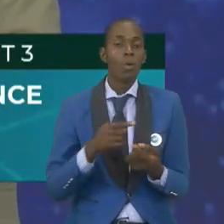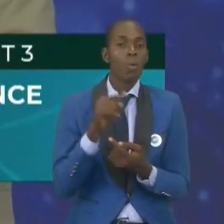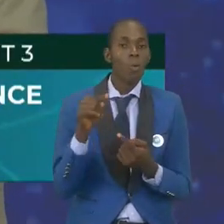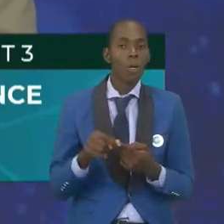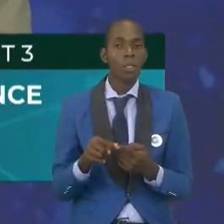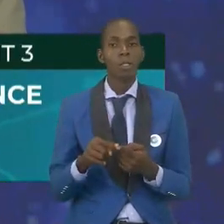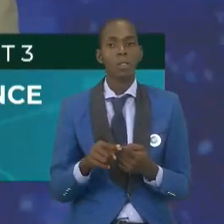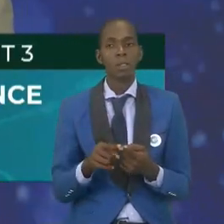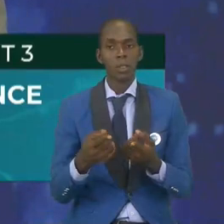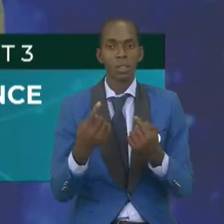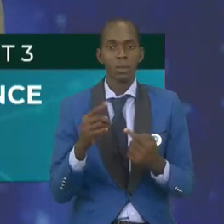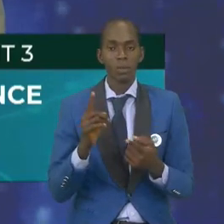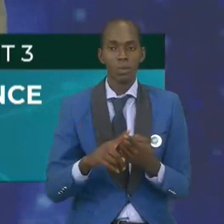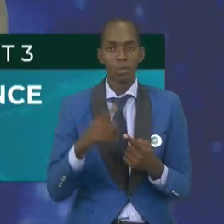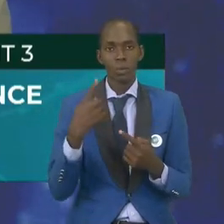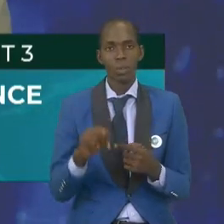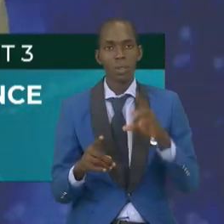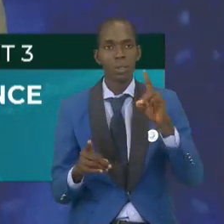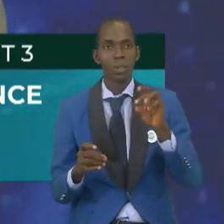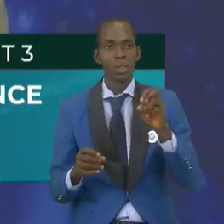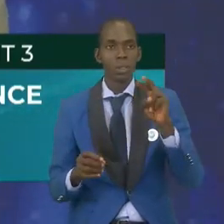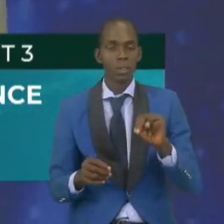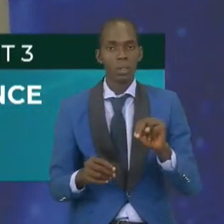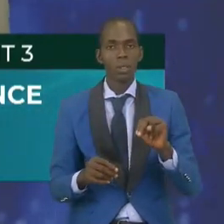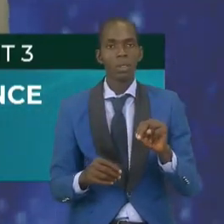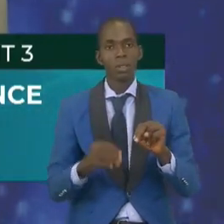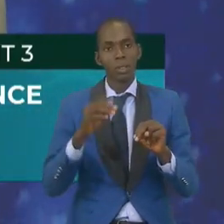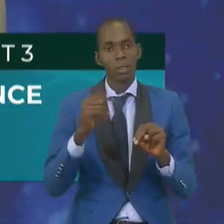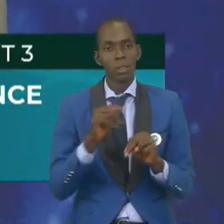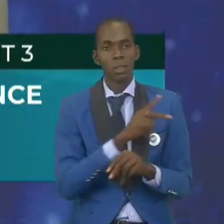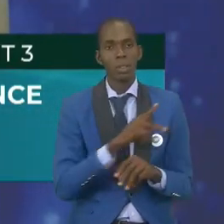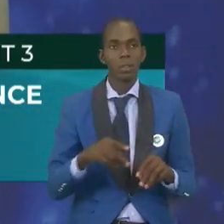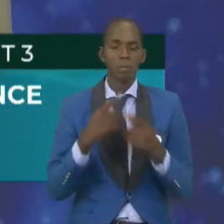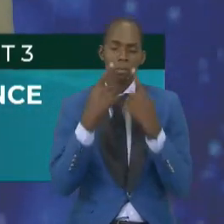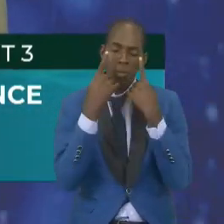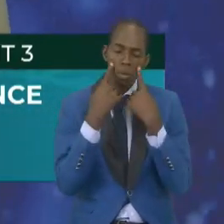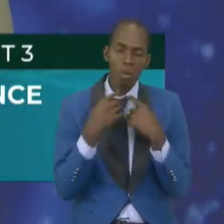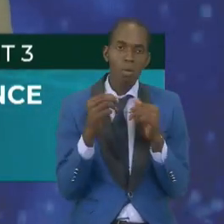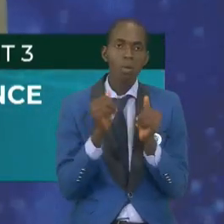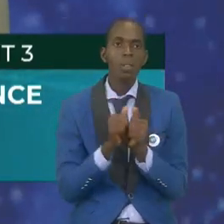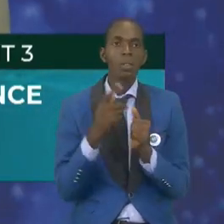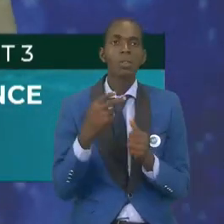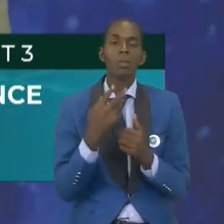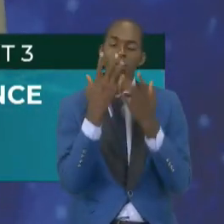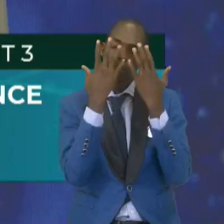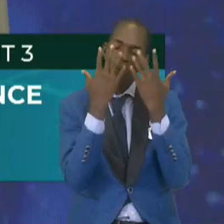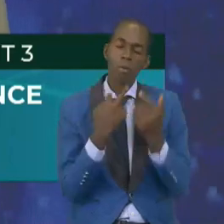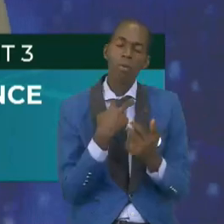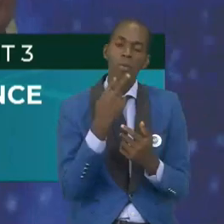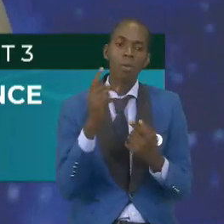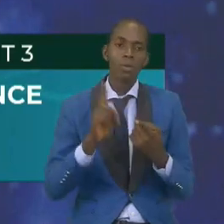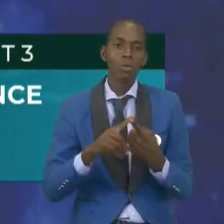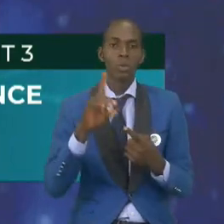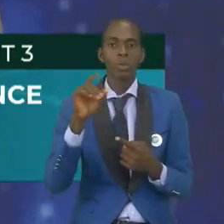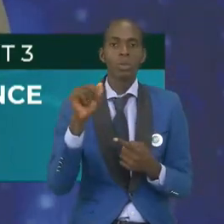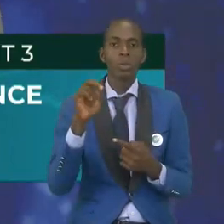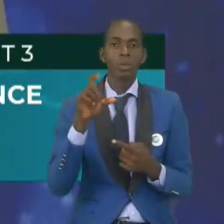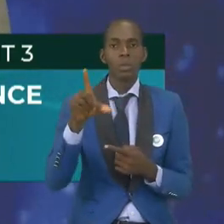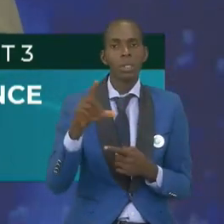verset 20. En s'approchant de la fosse, il appela Daniel d'une voix triste.